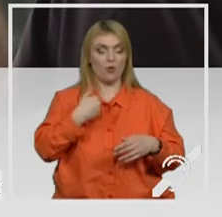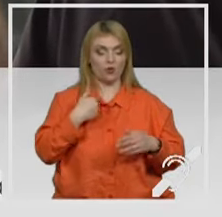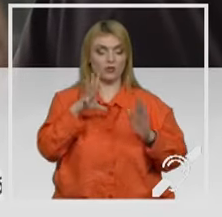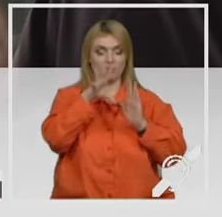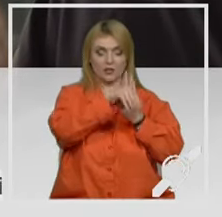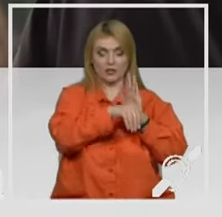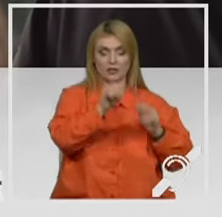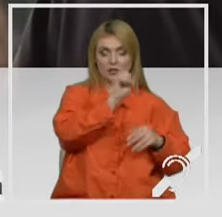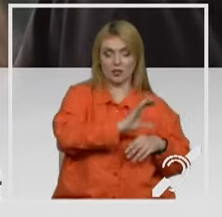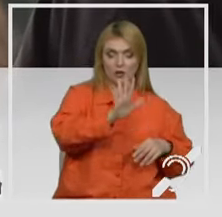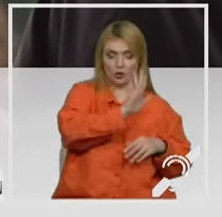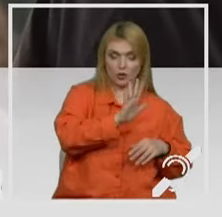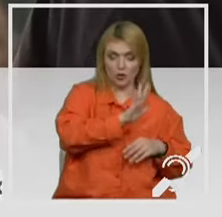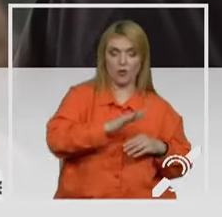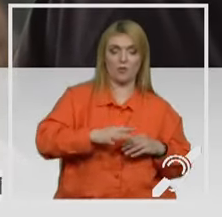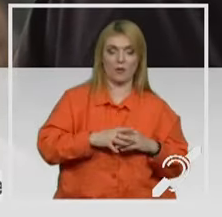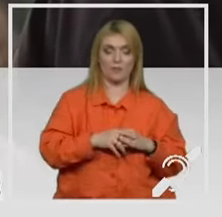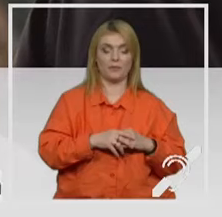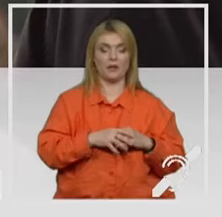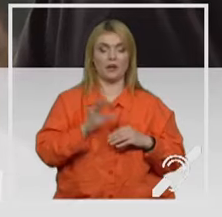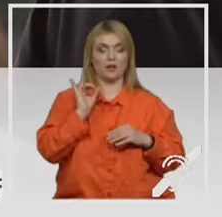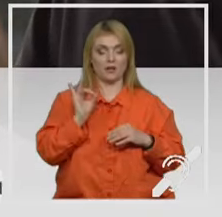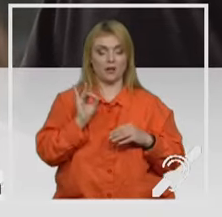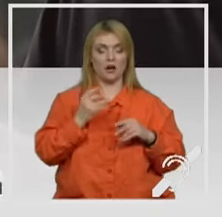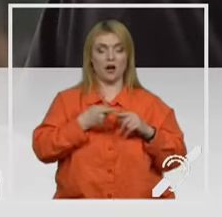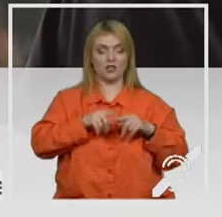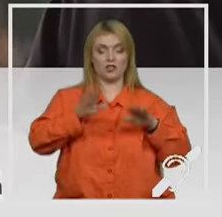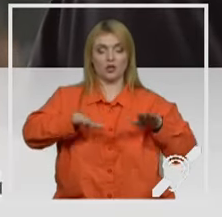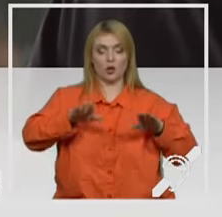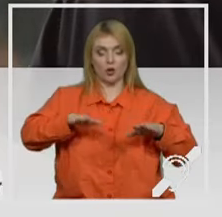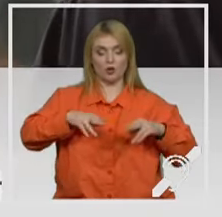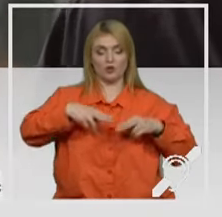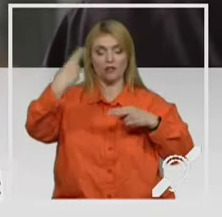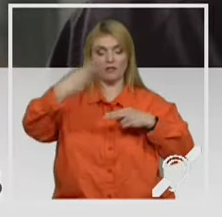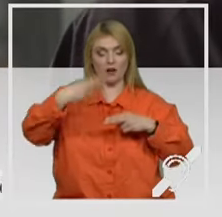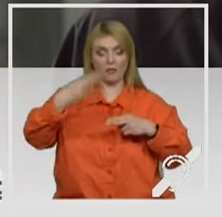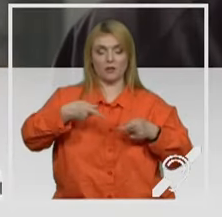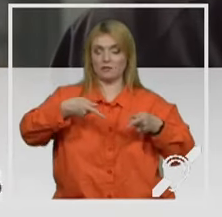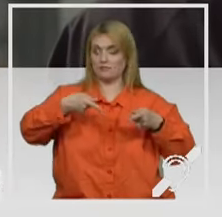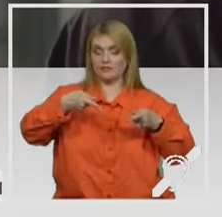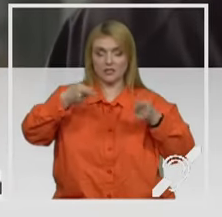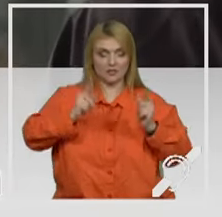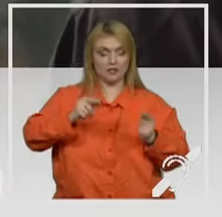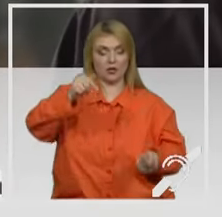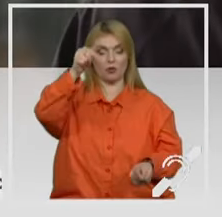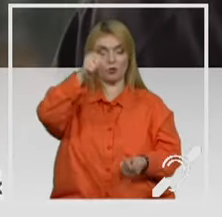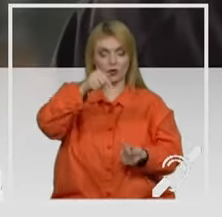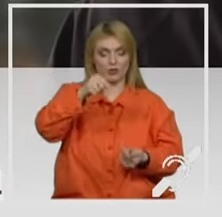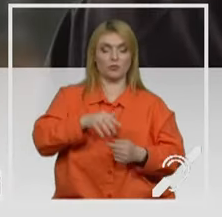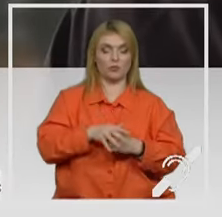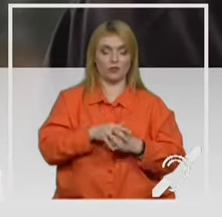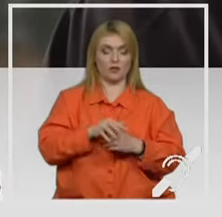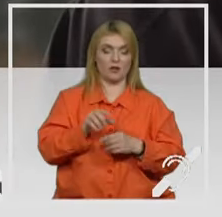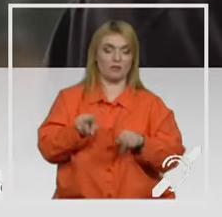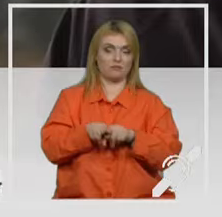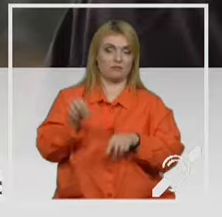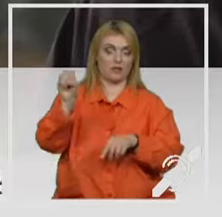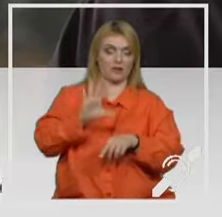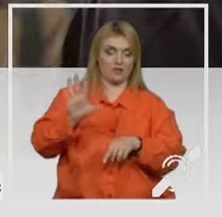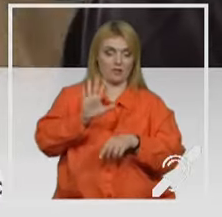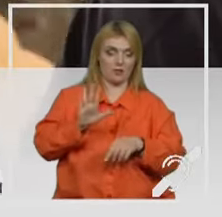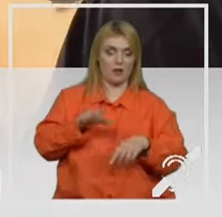și acest punct de trecere a frontierei corespunde în totalitate cu standardele europene și noi cu astfel de proiecte ne